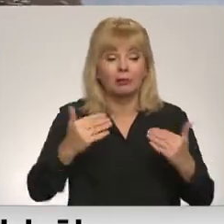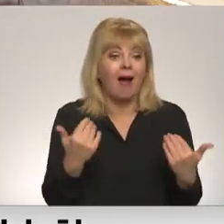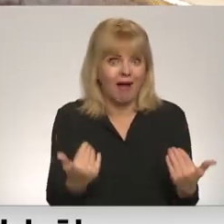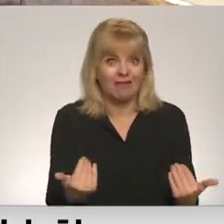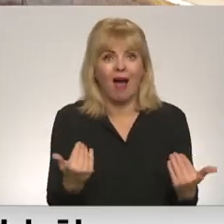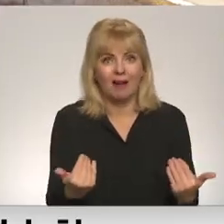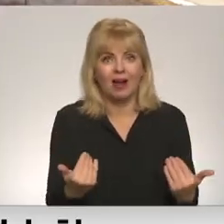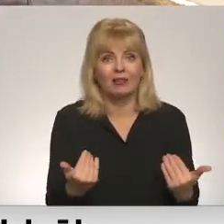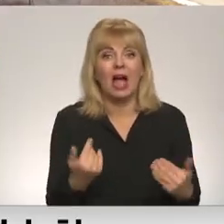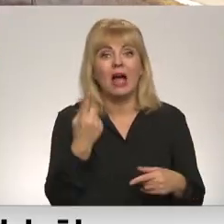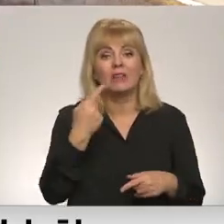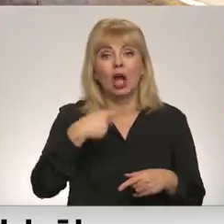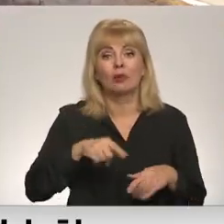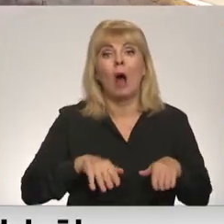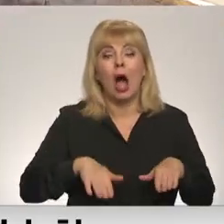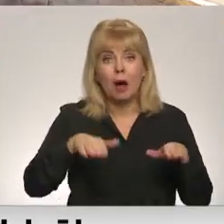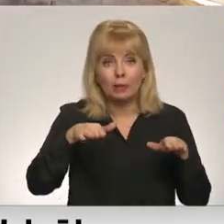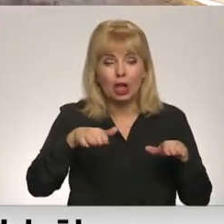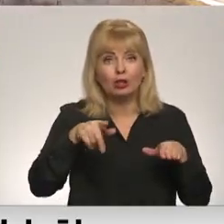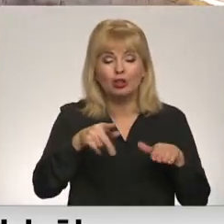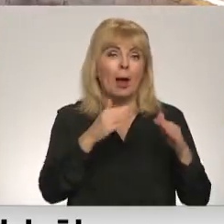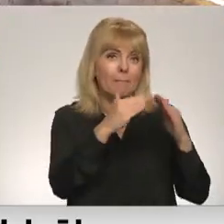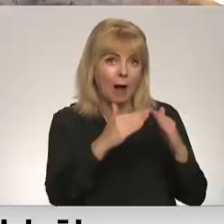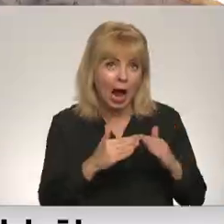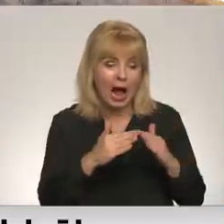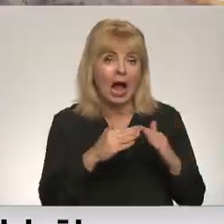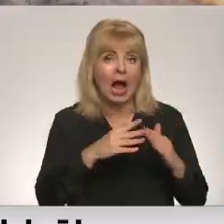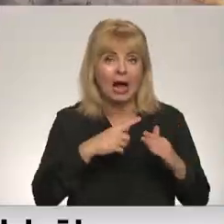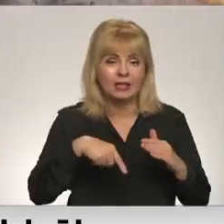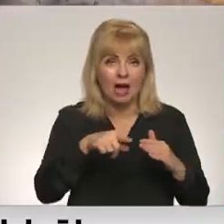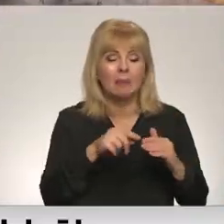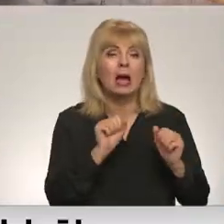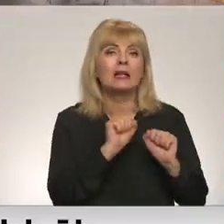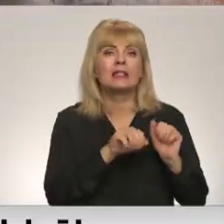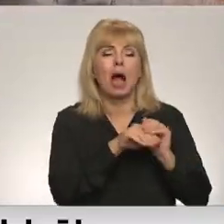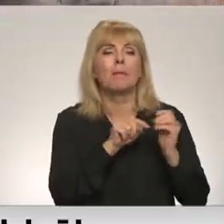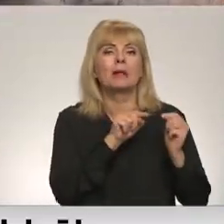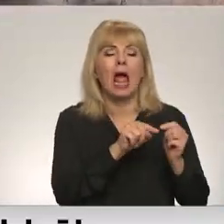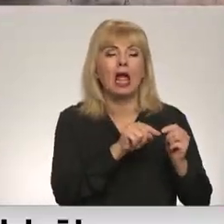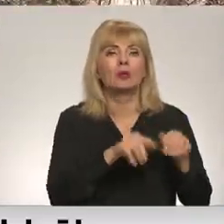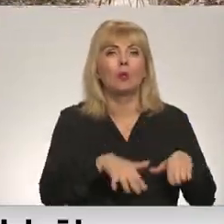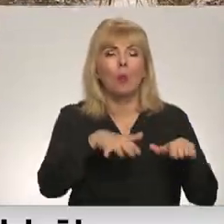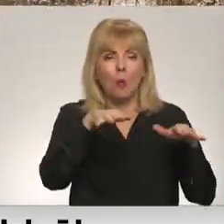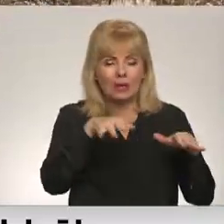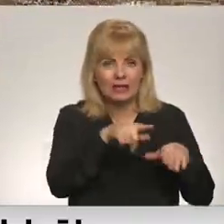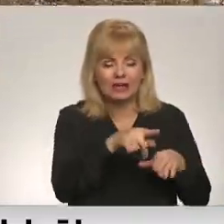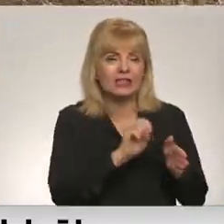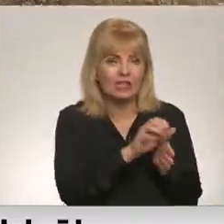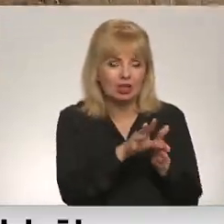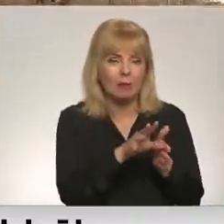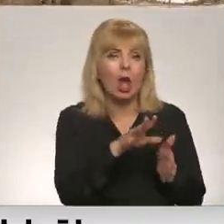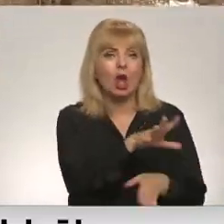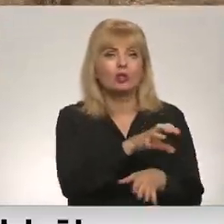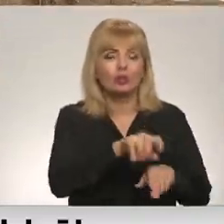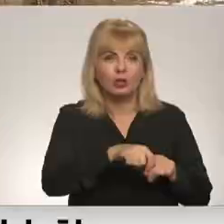tagad. Vienam no aplūdušajiem kooperatīviem ir saglabājusies veca pretplūdu sistēma. Iztrūcis tikai sūknis. Vakar tas atvests